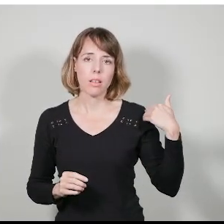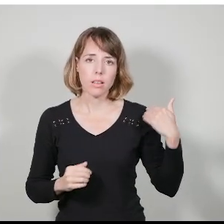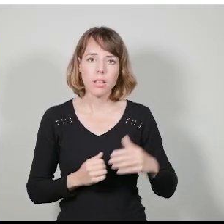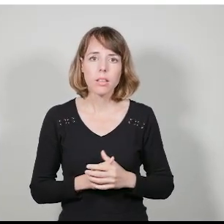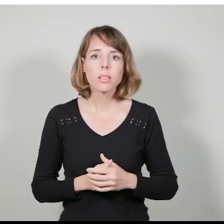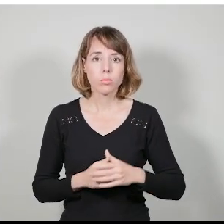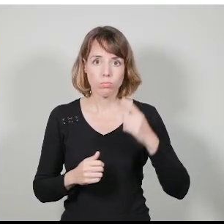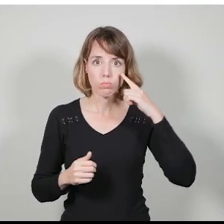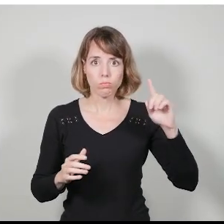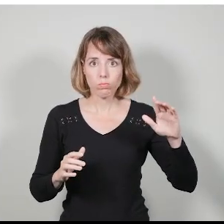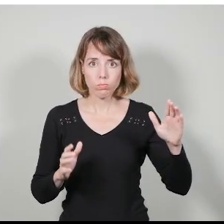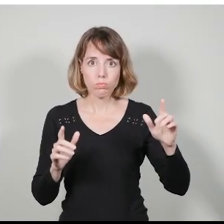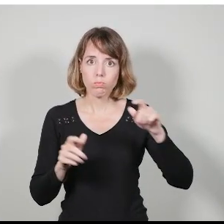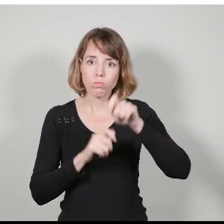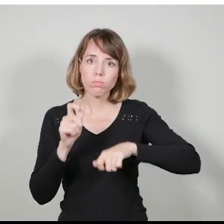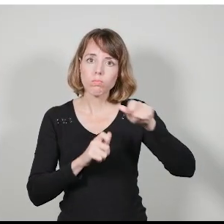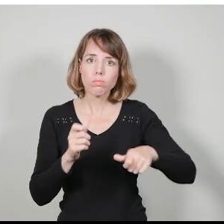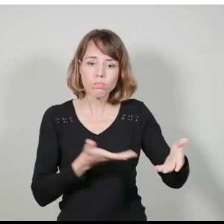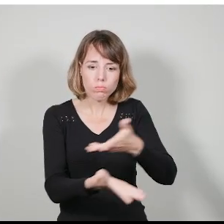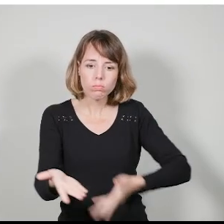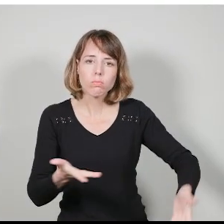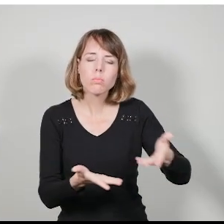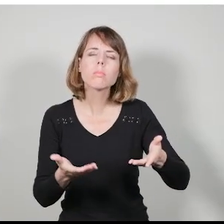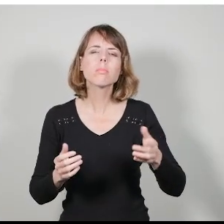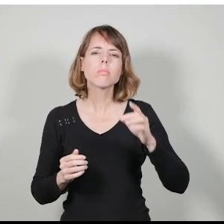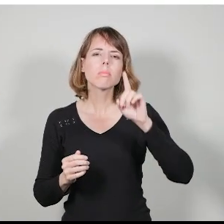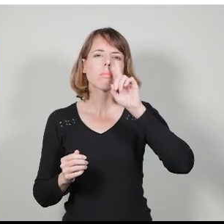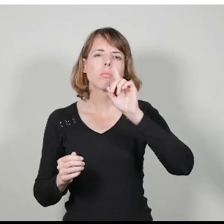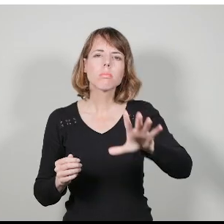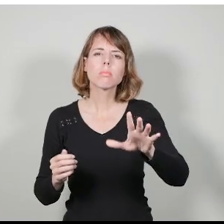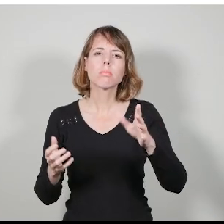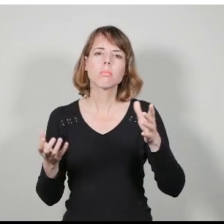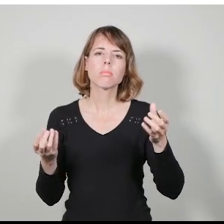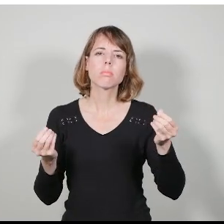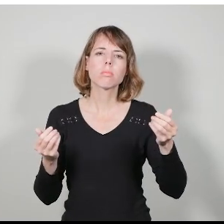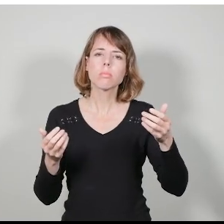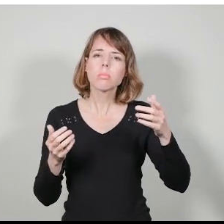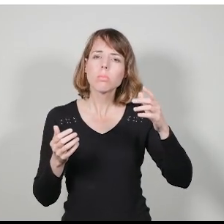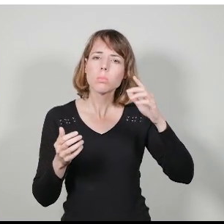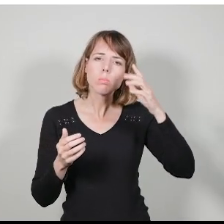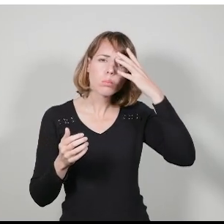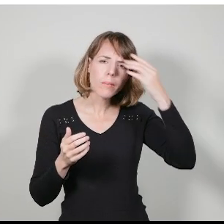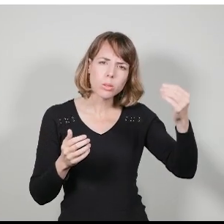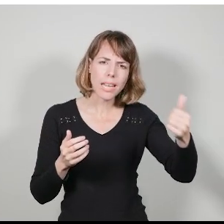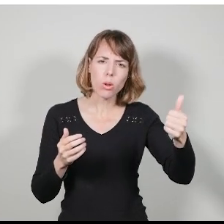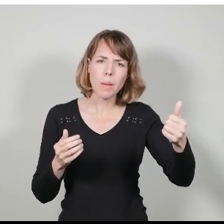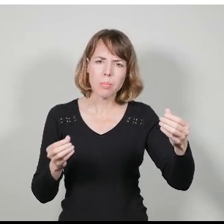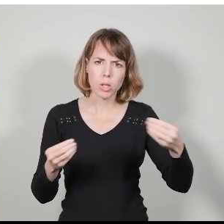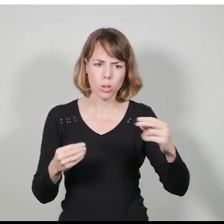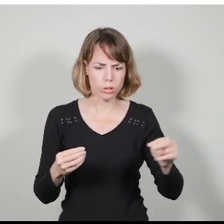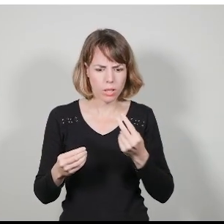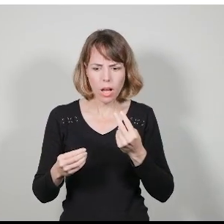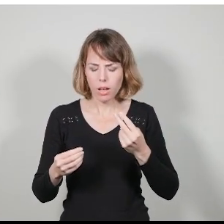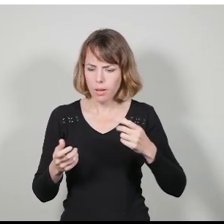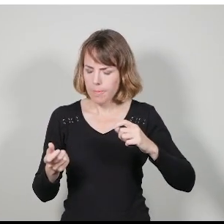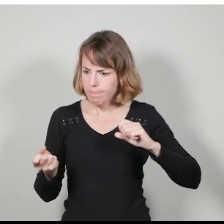des acteurs. Finalement, quel retour vous avez à la fois des professionnels sur la manière dont ça les a bougés un petit peu et sur